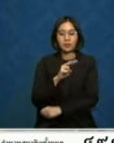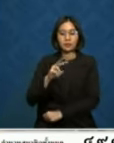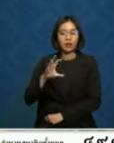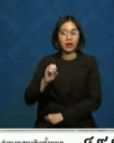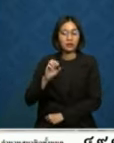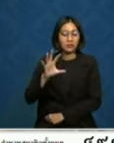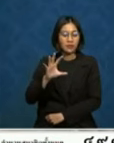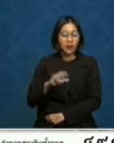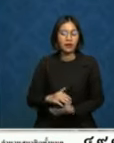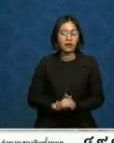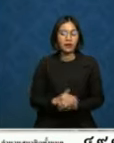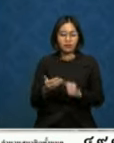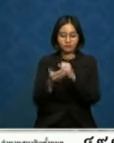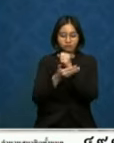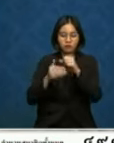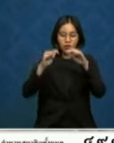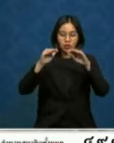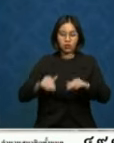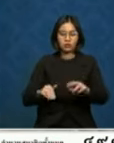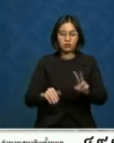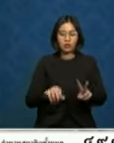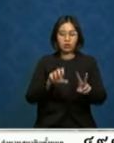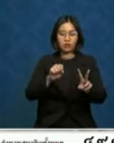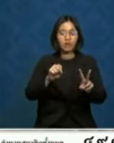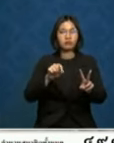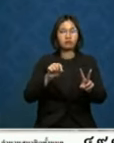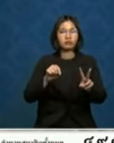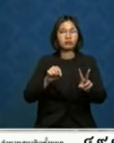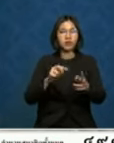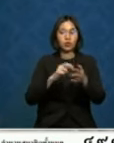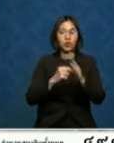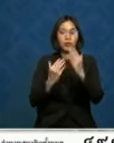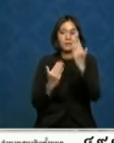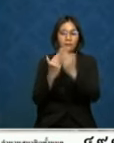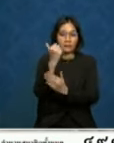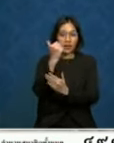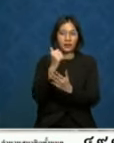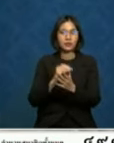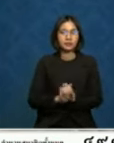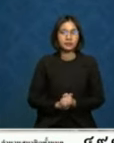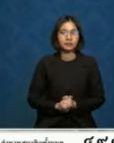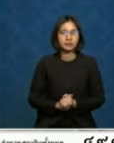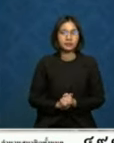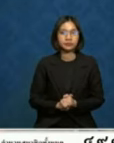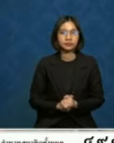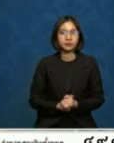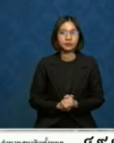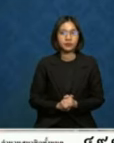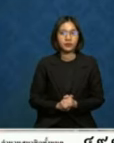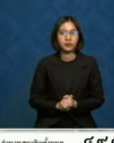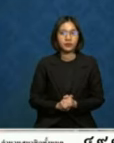2555คดียาเสพติดลดลง 200,000 คดีนี่ก็ประสบความสำเร็จครับท่านประธานครับ